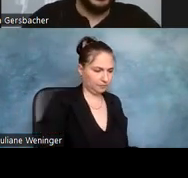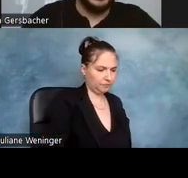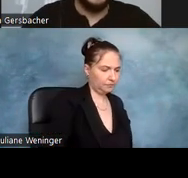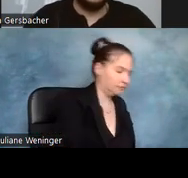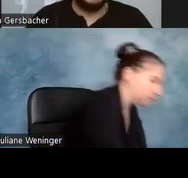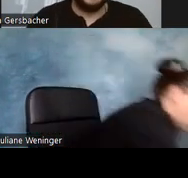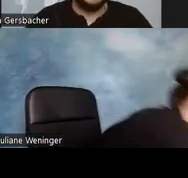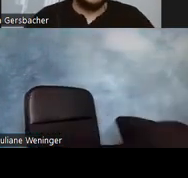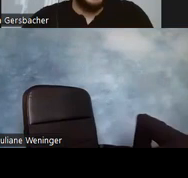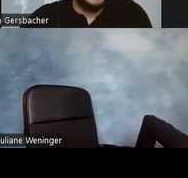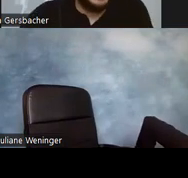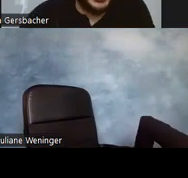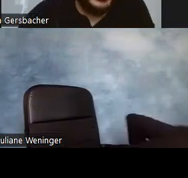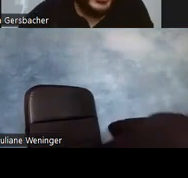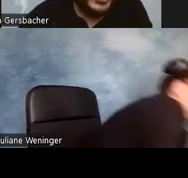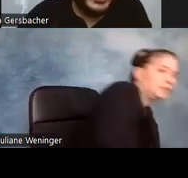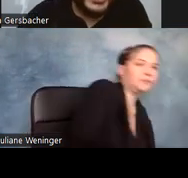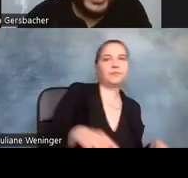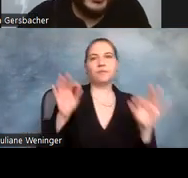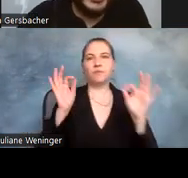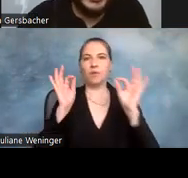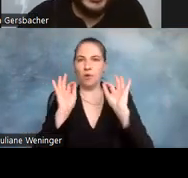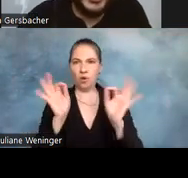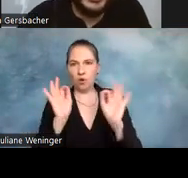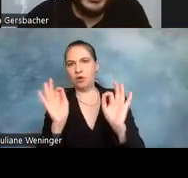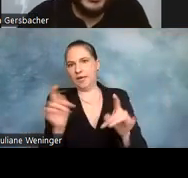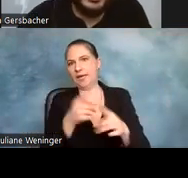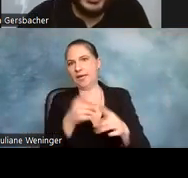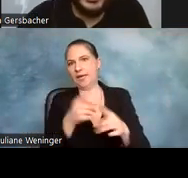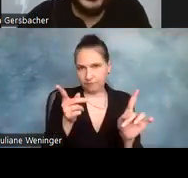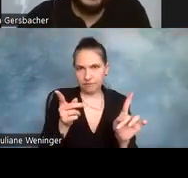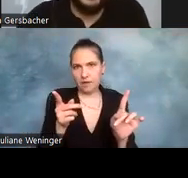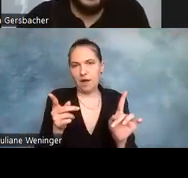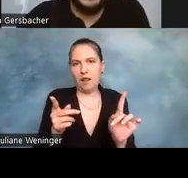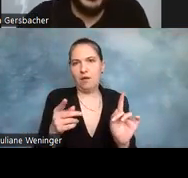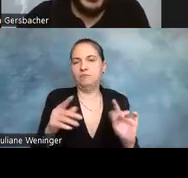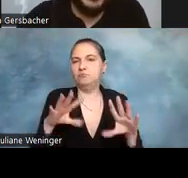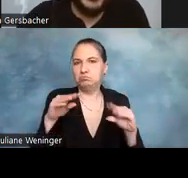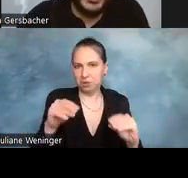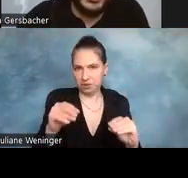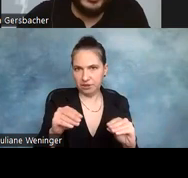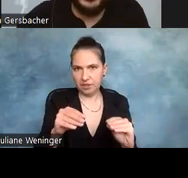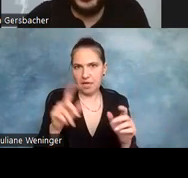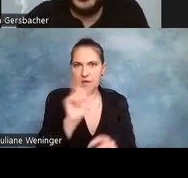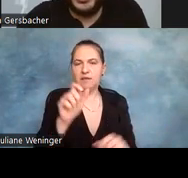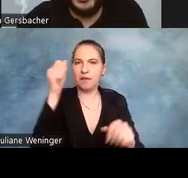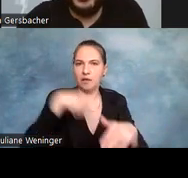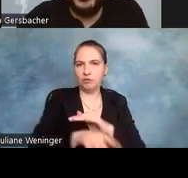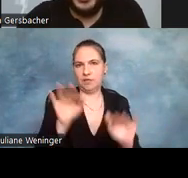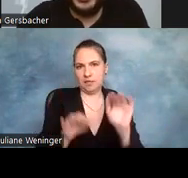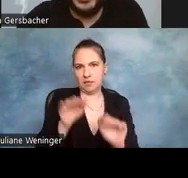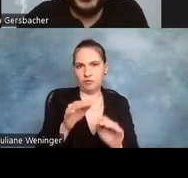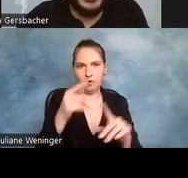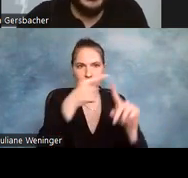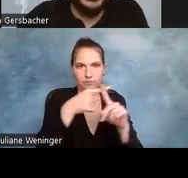Ganz konkret besagt eben der Checkpunkt, alle Bedienelemente sind mit der Tastatur fokussierbar. Das bedeutet, sie haben